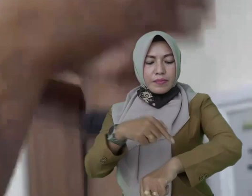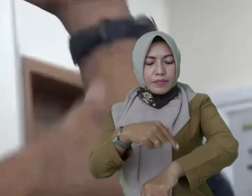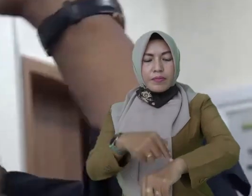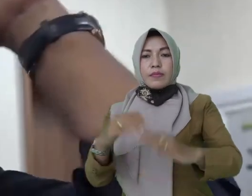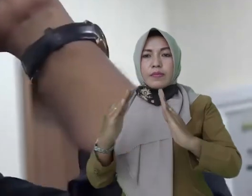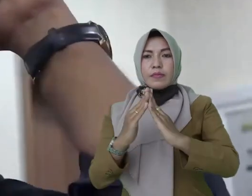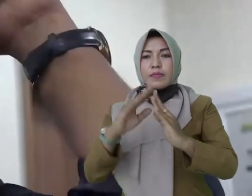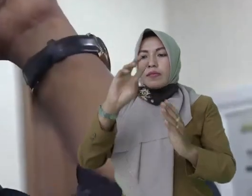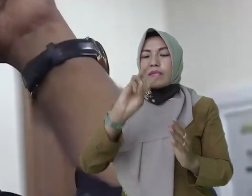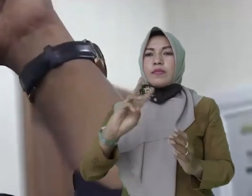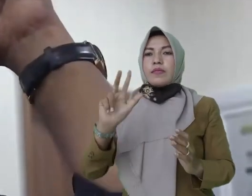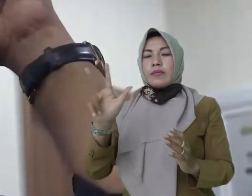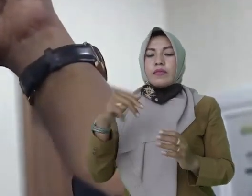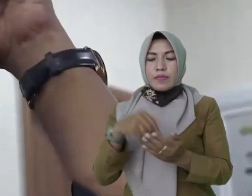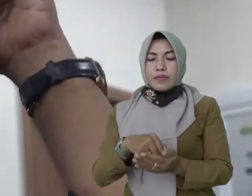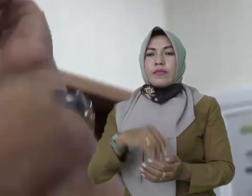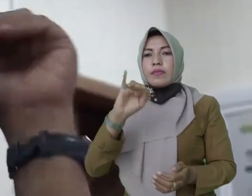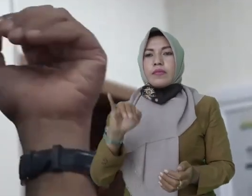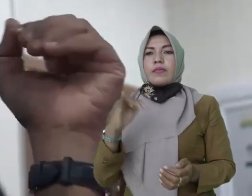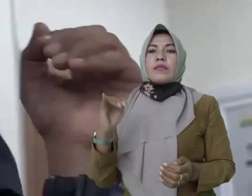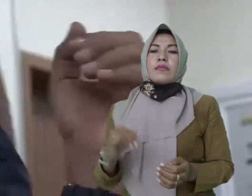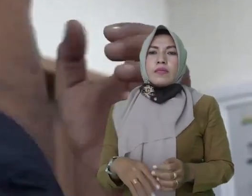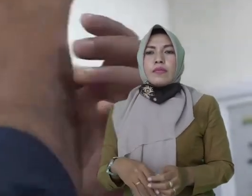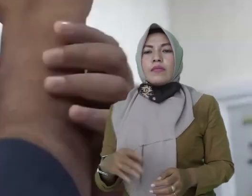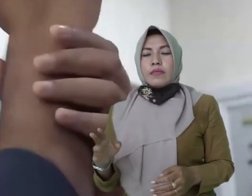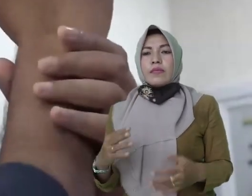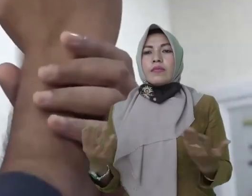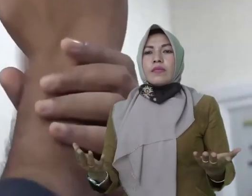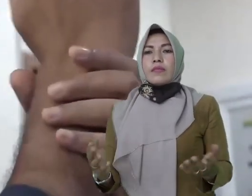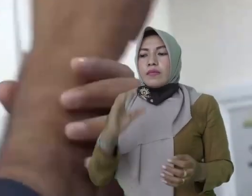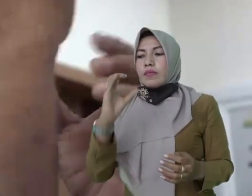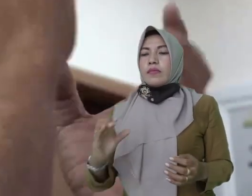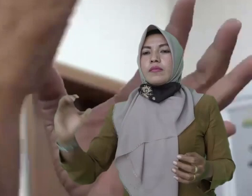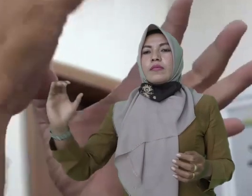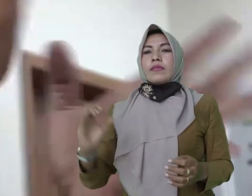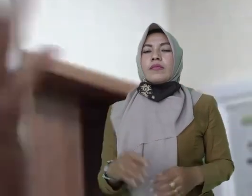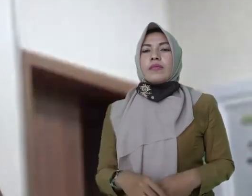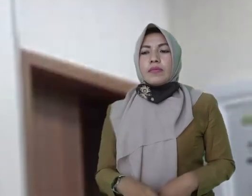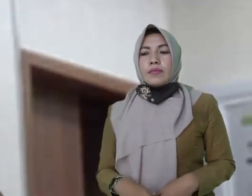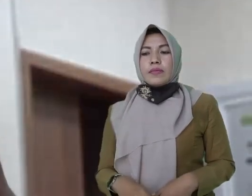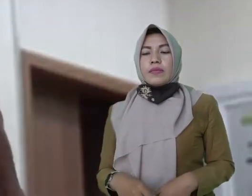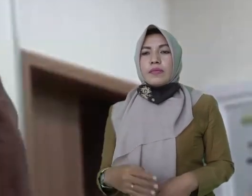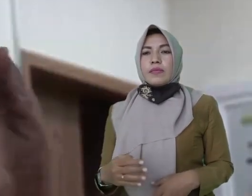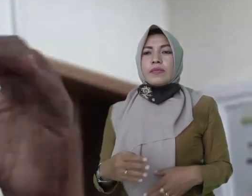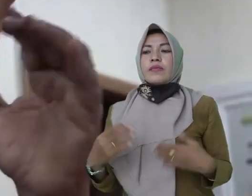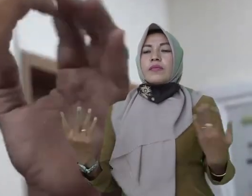termometer diukur di rumah, lebih dari 30 derajat. Oh, jadi kalau sekarang ada flu nomor satu, kita pikir COVID aja